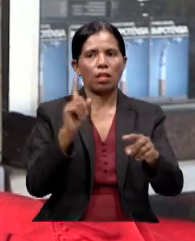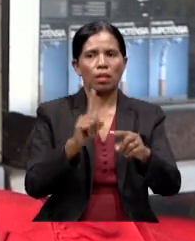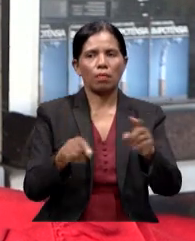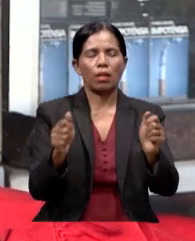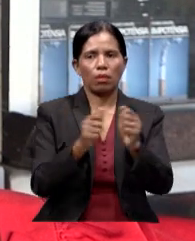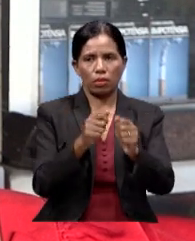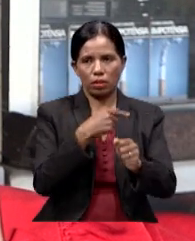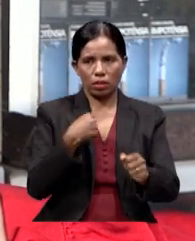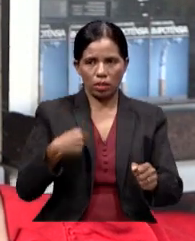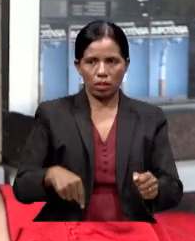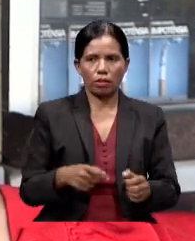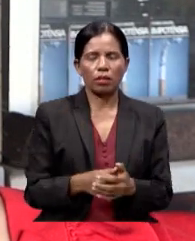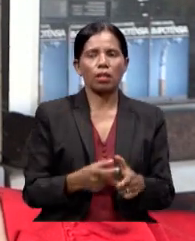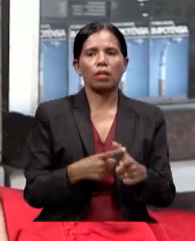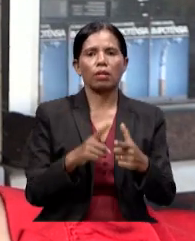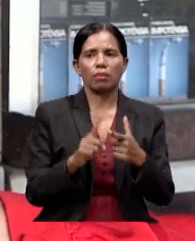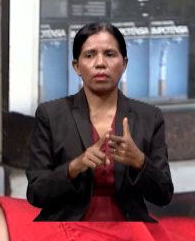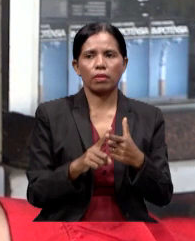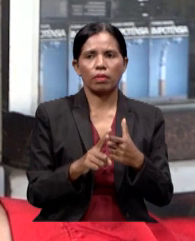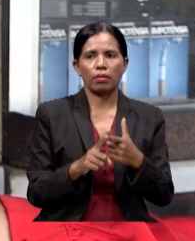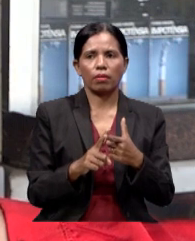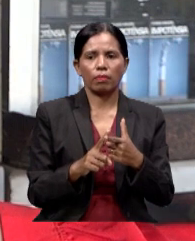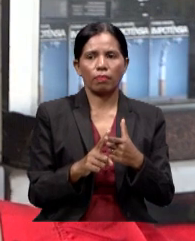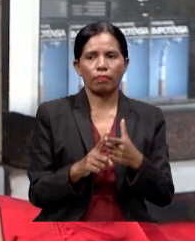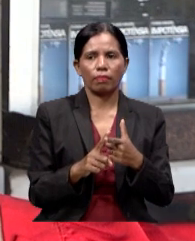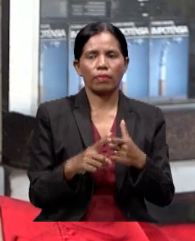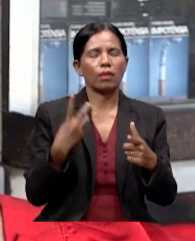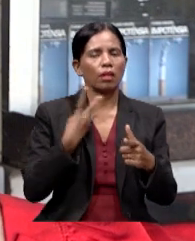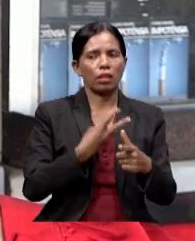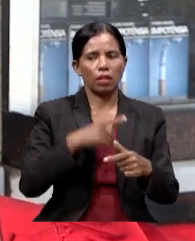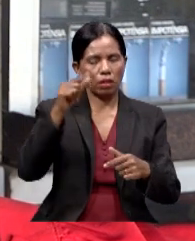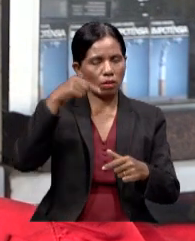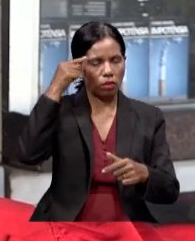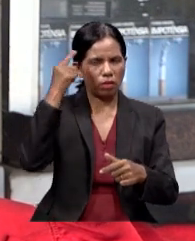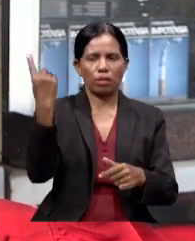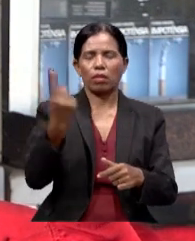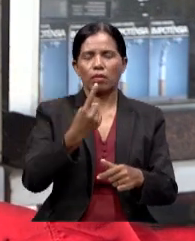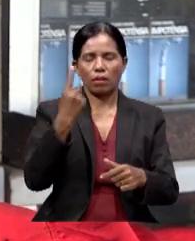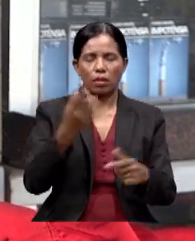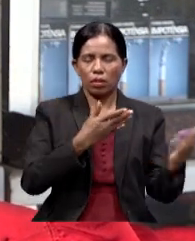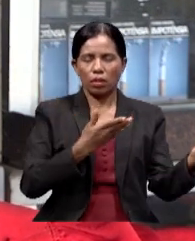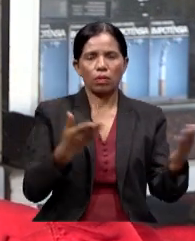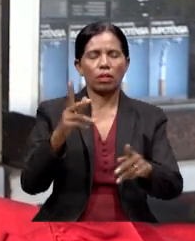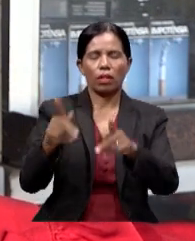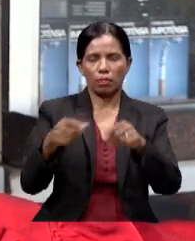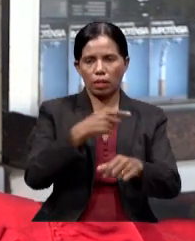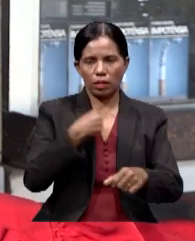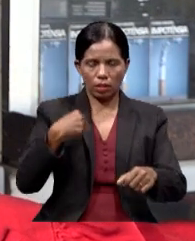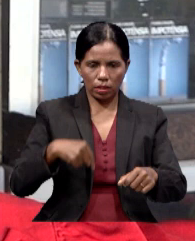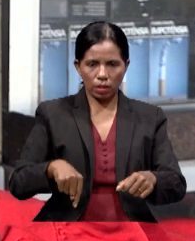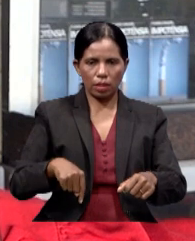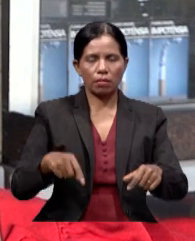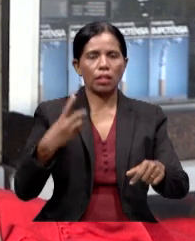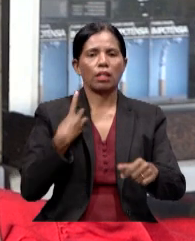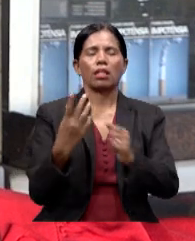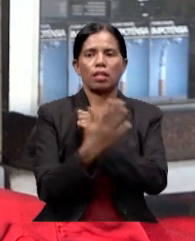sina. I depois se itania governo makana fatin hatama ema tim ema sina sinesa mai he itania